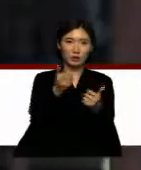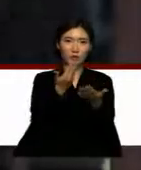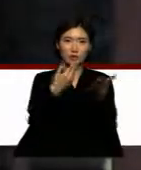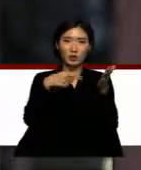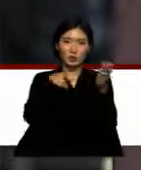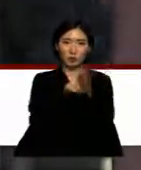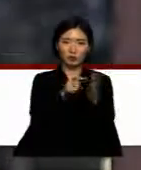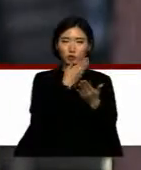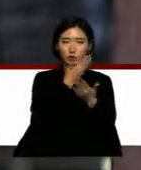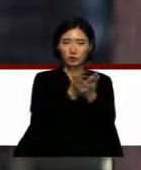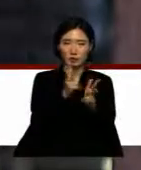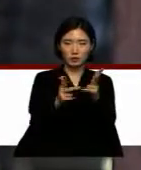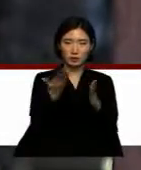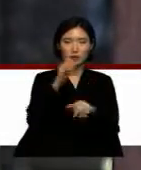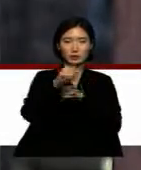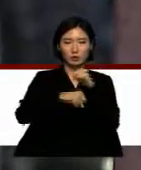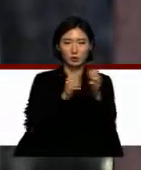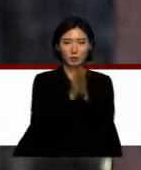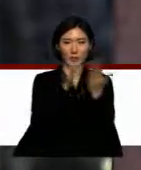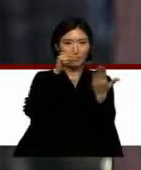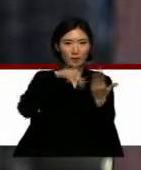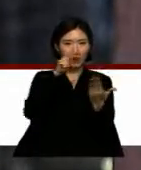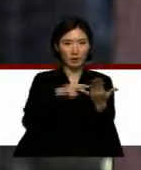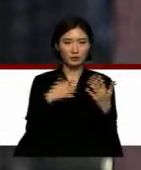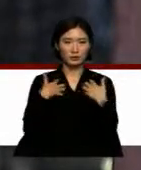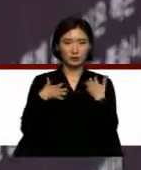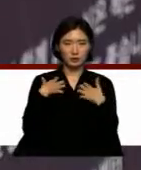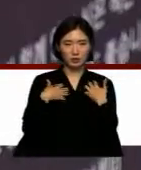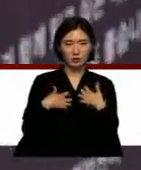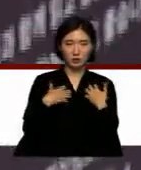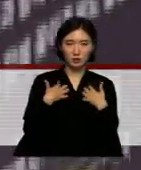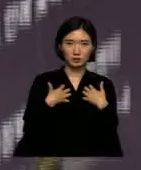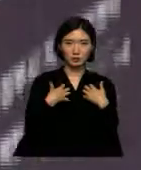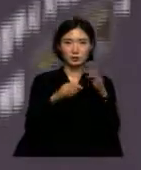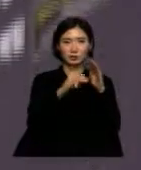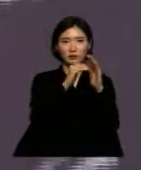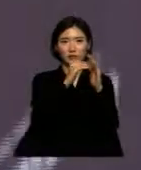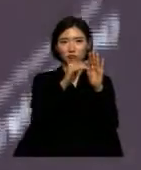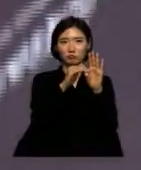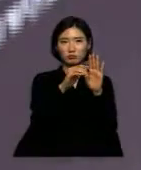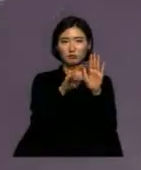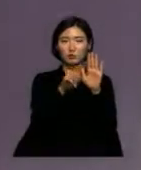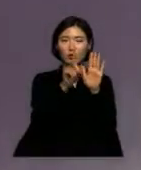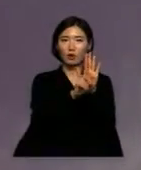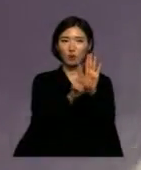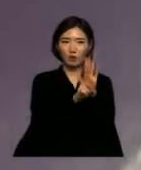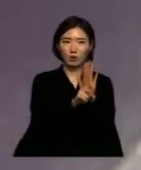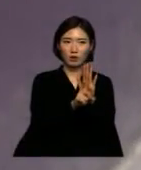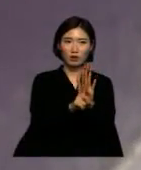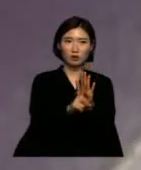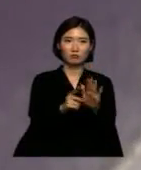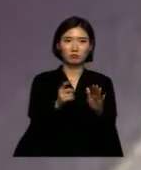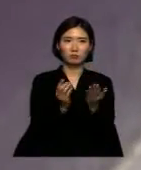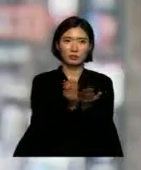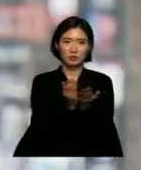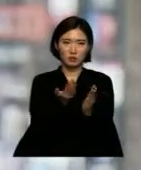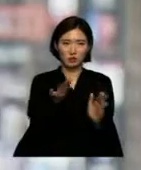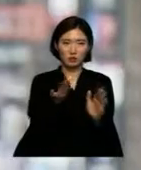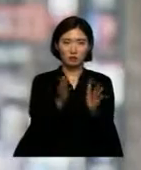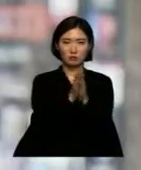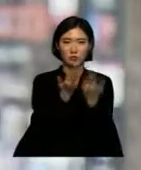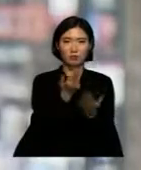사업입니다. 하지만 자유롭게 독서를 즐기라는 문구가 무색하게 책장이 텅 비었습니다. 네, 책이